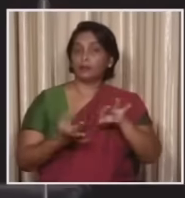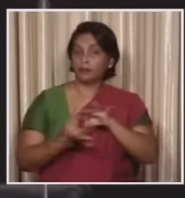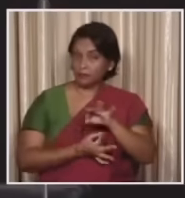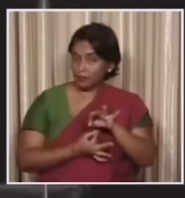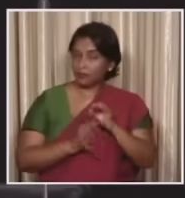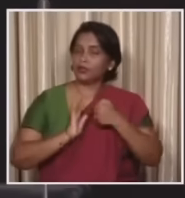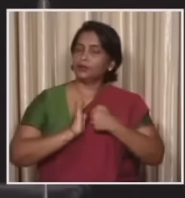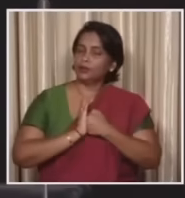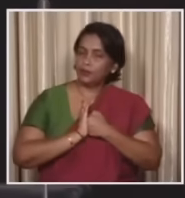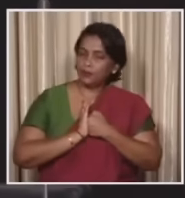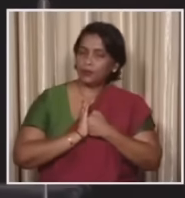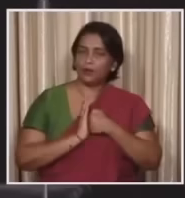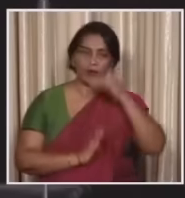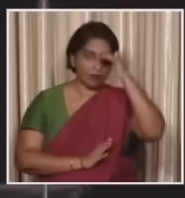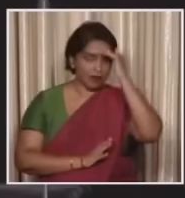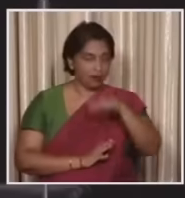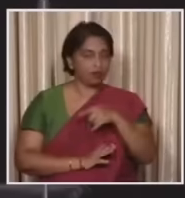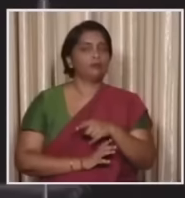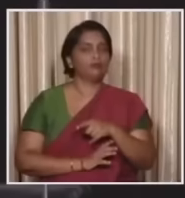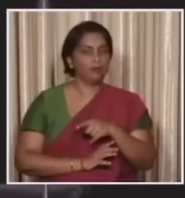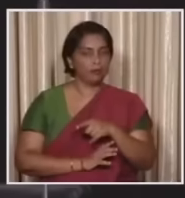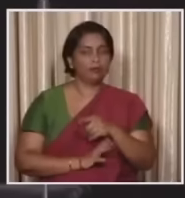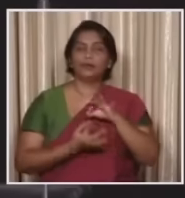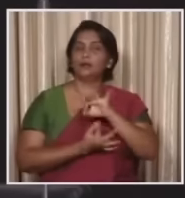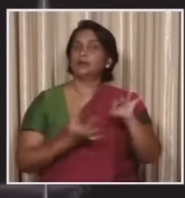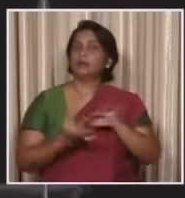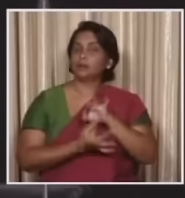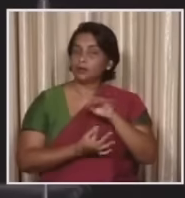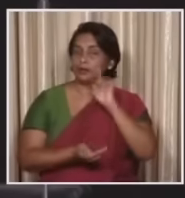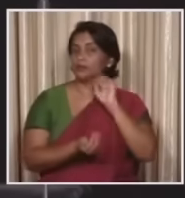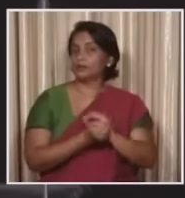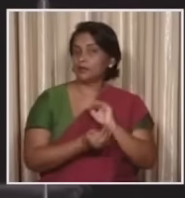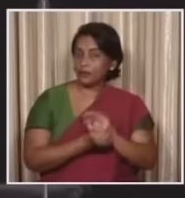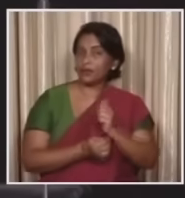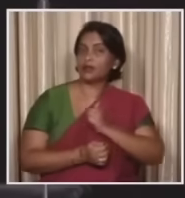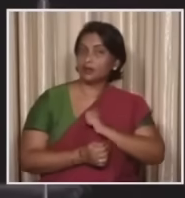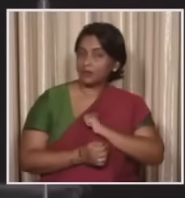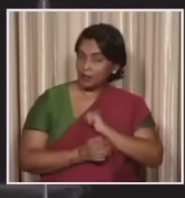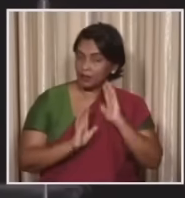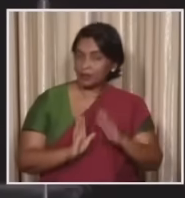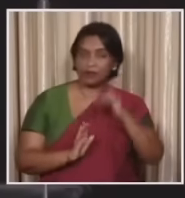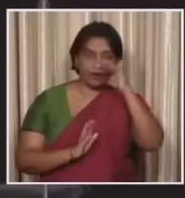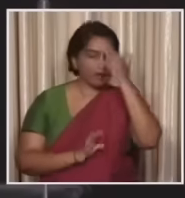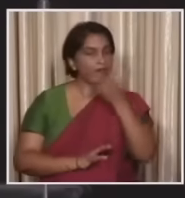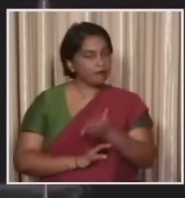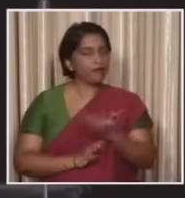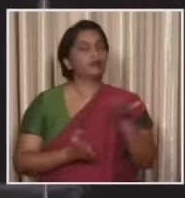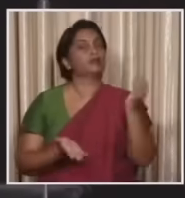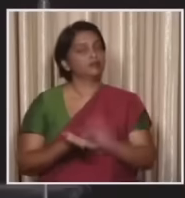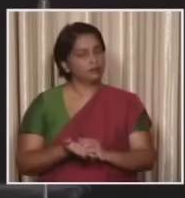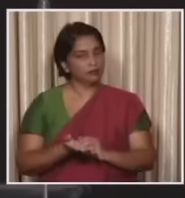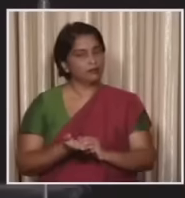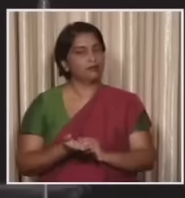ප්‍රජාතන්ත්‍රවාදයට ගරු කරන නායකයෝ ඉන්නව නම් මෙතන ප්‍රජාතන්ත්‍රවාදය ආරක්ෂා කරන්න කැමති නායකයෝ ඉන්නව නම් මෙතන නැවත